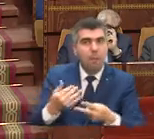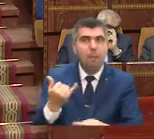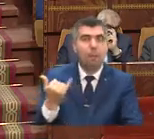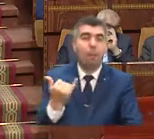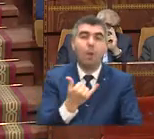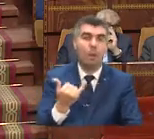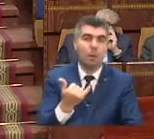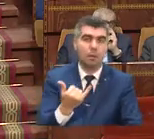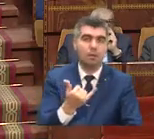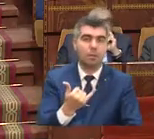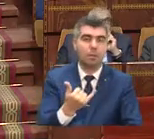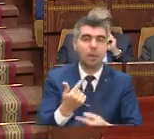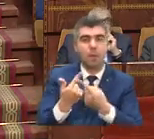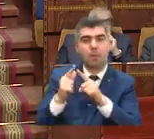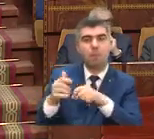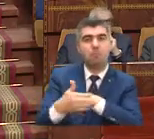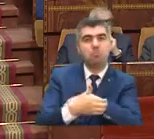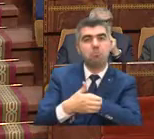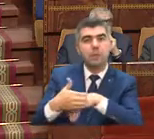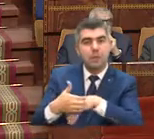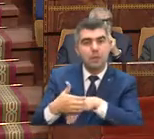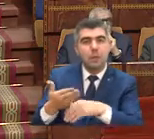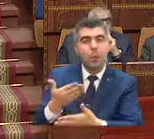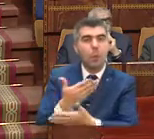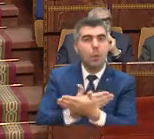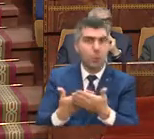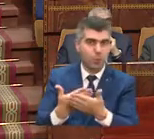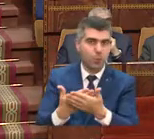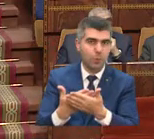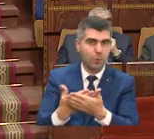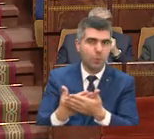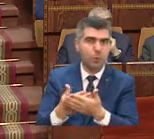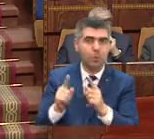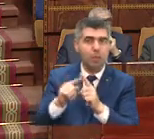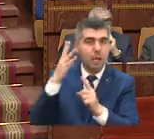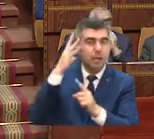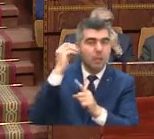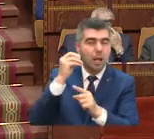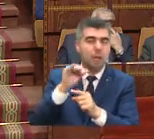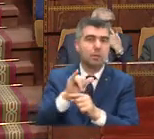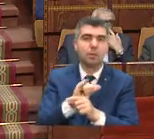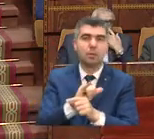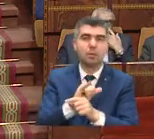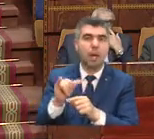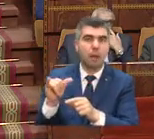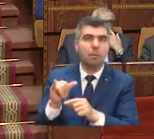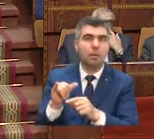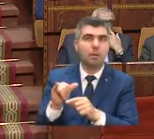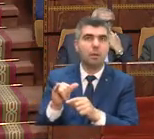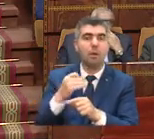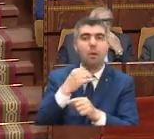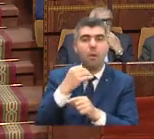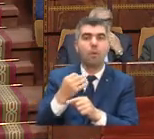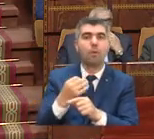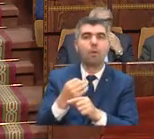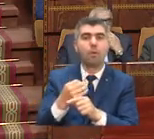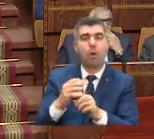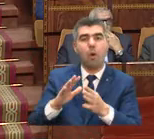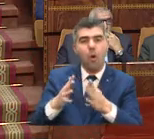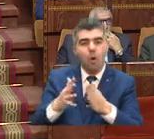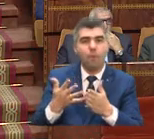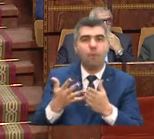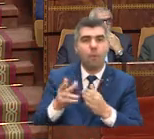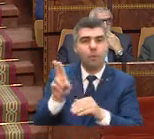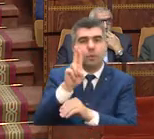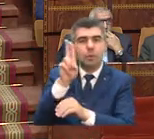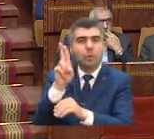الطيب على الفئات الفقيرة. هذا النجاح ما خصش ينسينا الهواجس والمخاوف